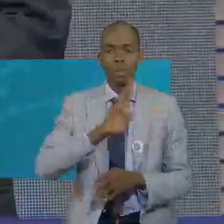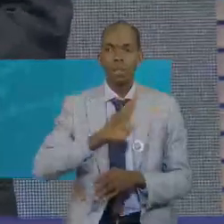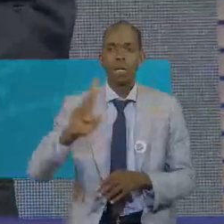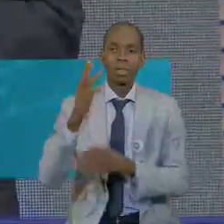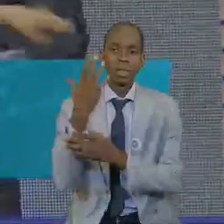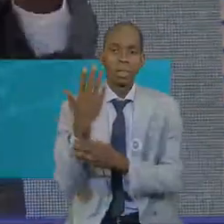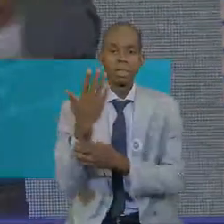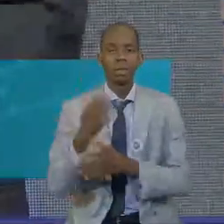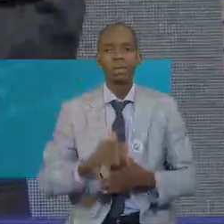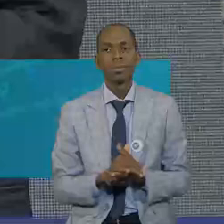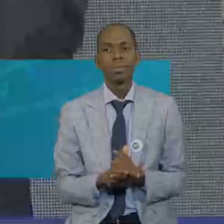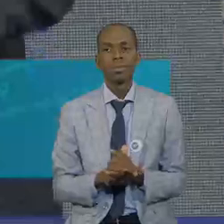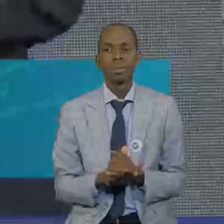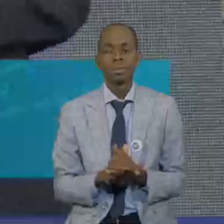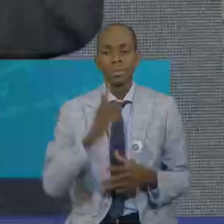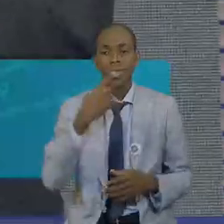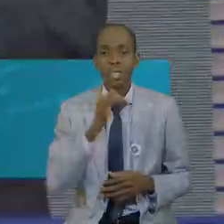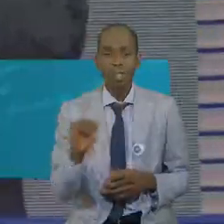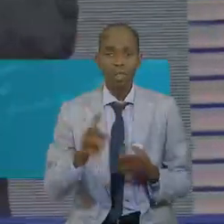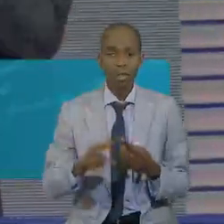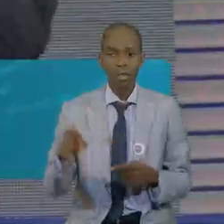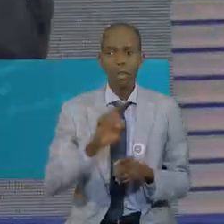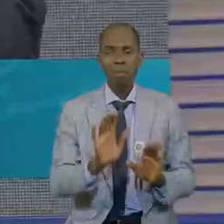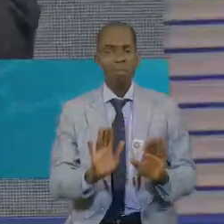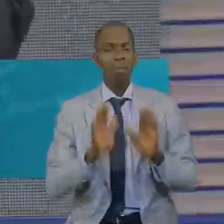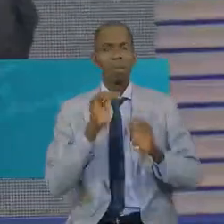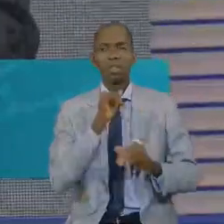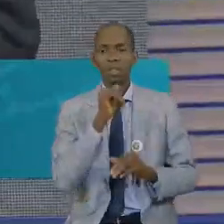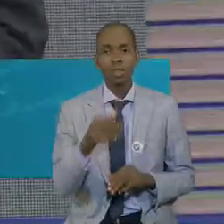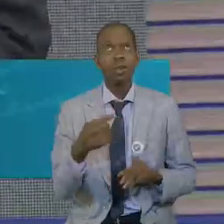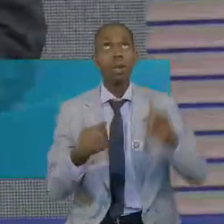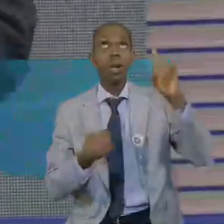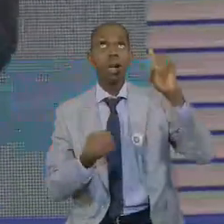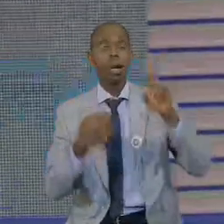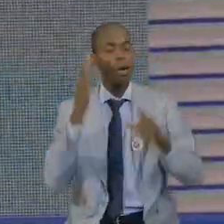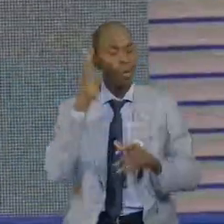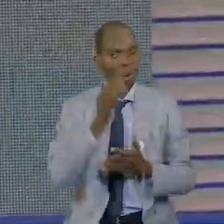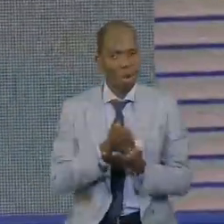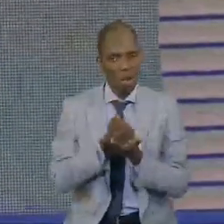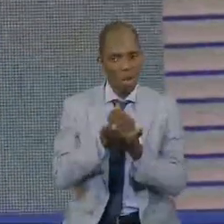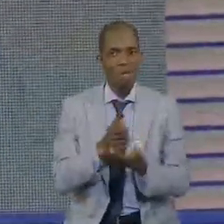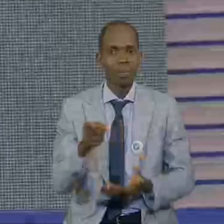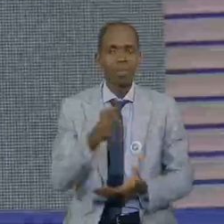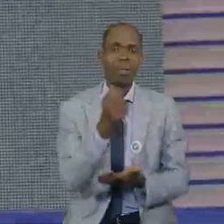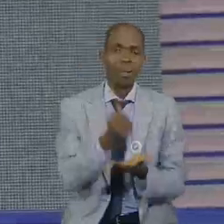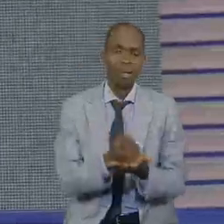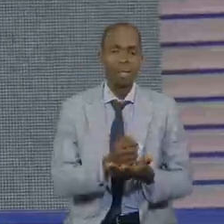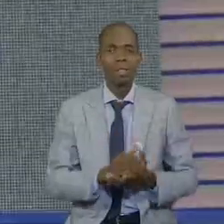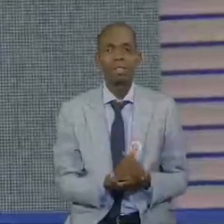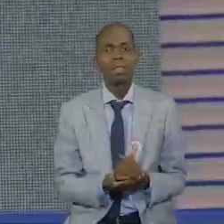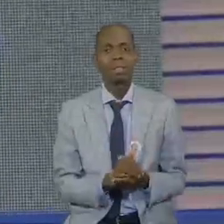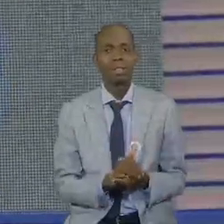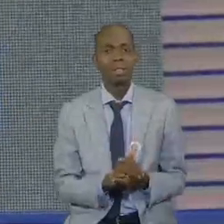Car je suis l'Éternel ton Dieu qui fortifie ta droite. Fear not, I will help thee. Qui te dit, ne crains rien, je viens à